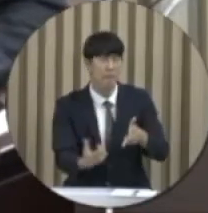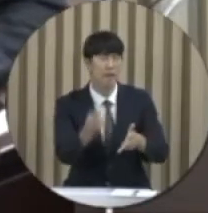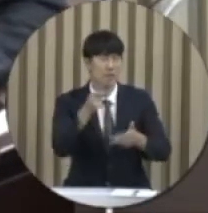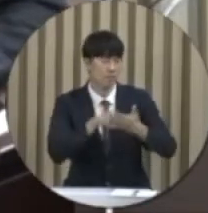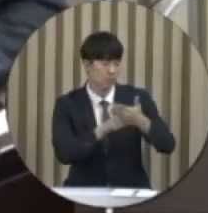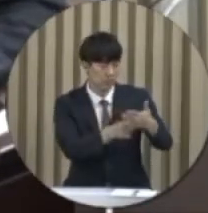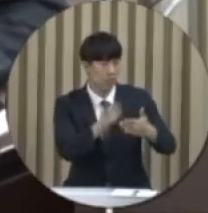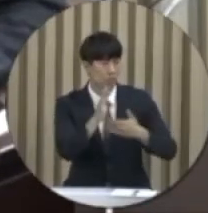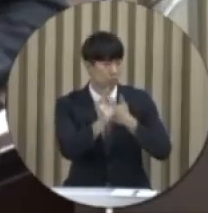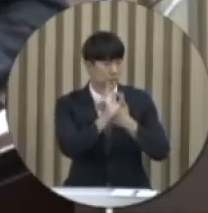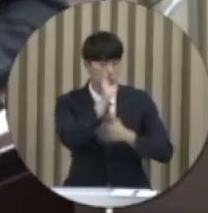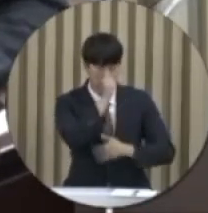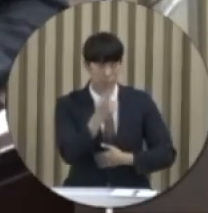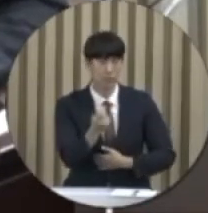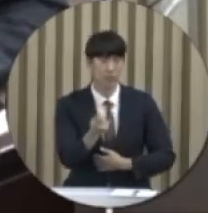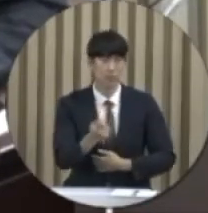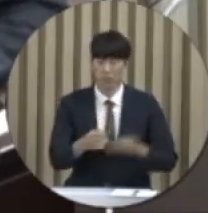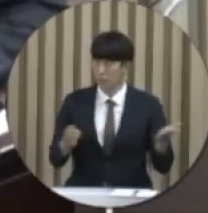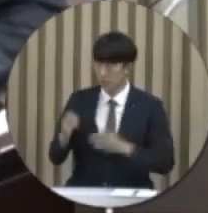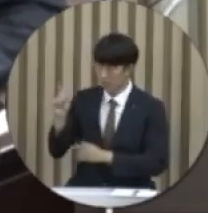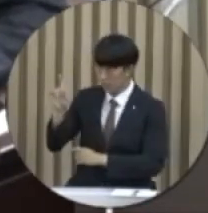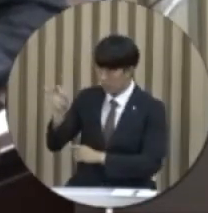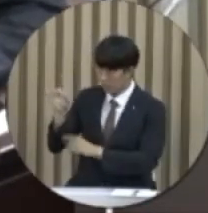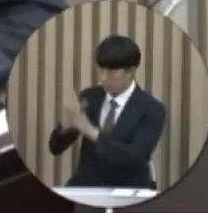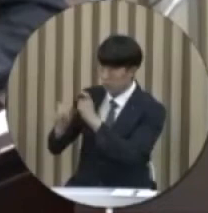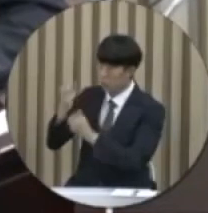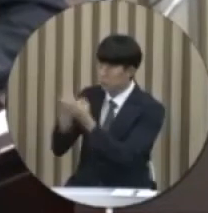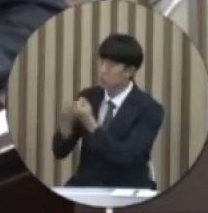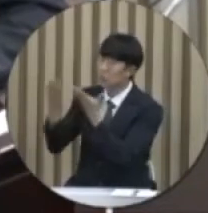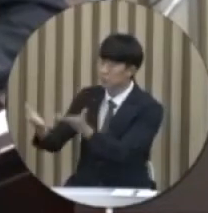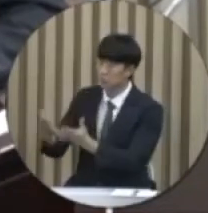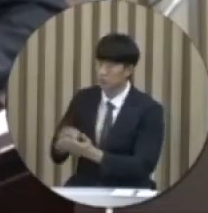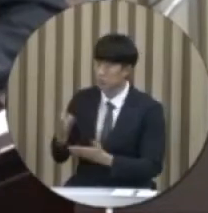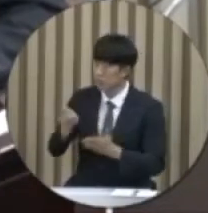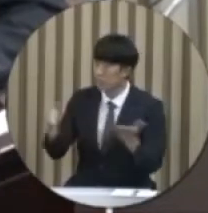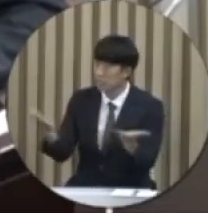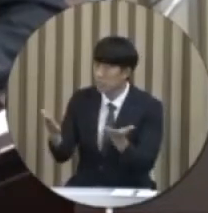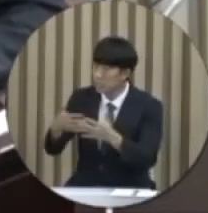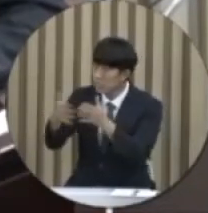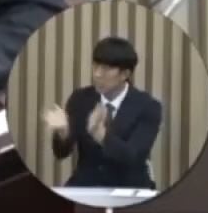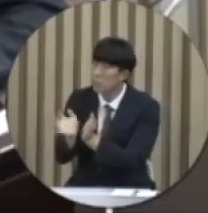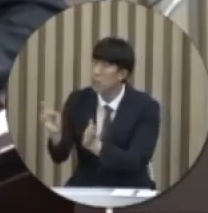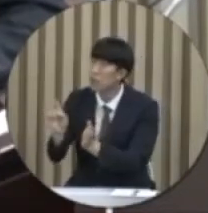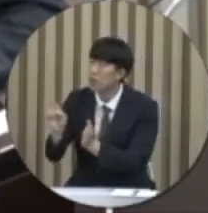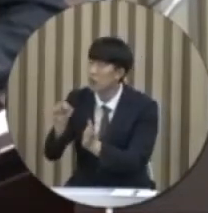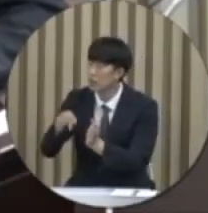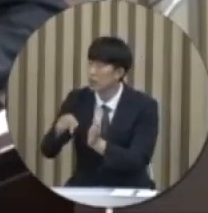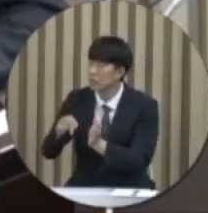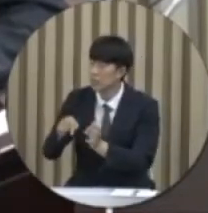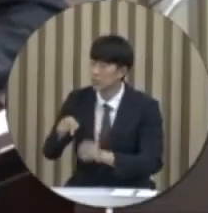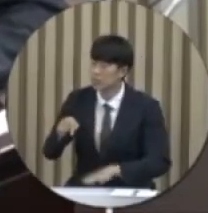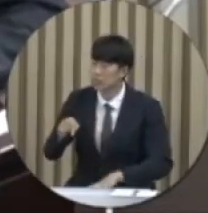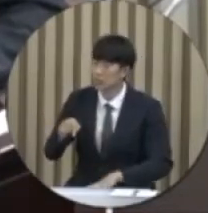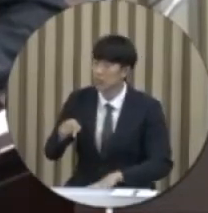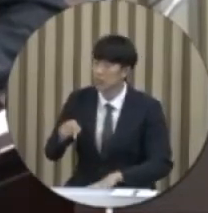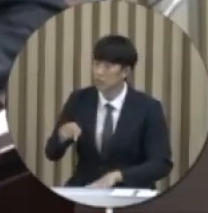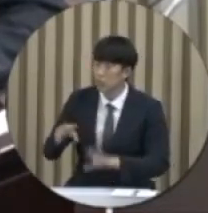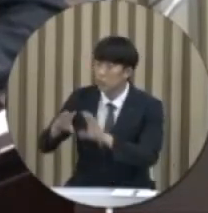바라겠습니다. 하나 참고로 말씀드리면 TF가 좀 적어간 부분은 TF에